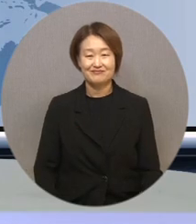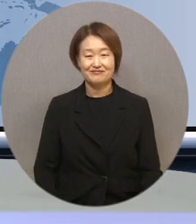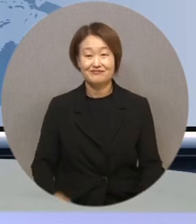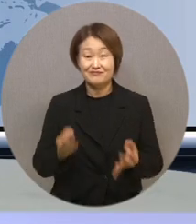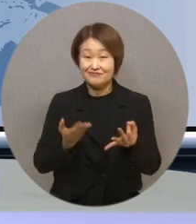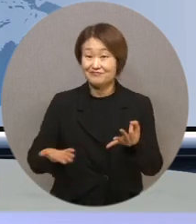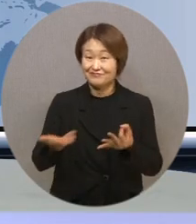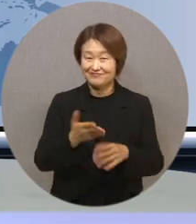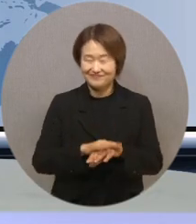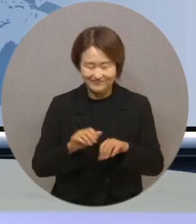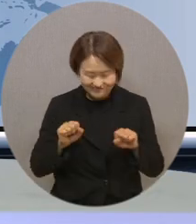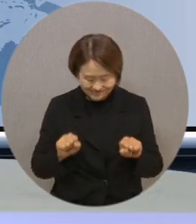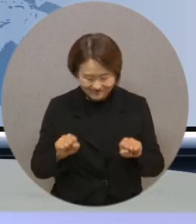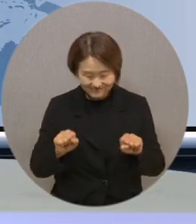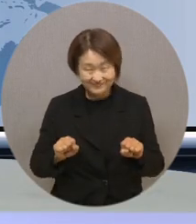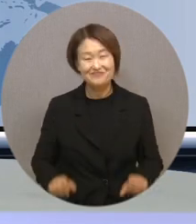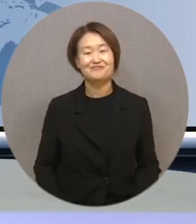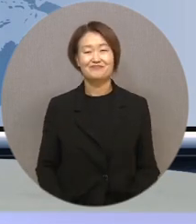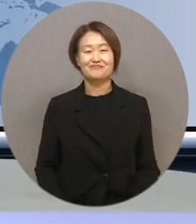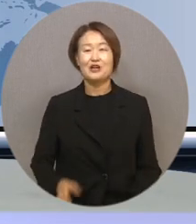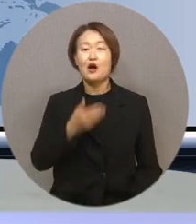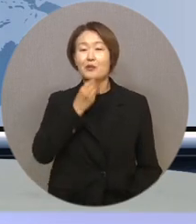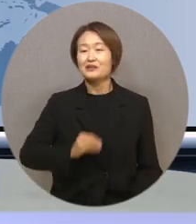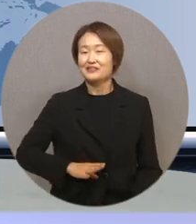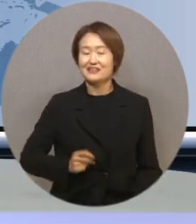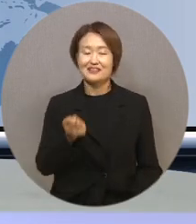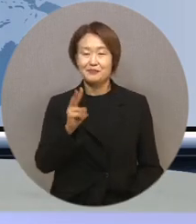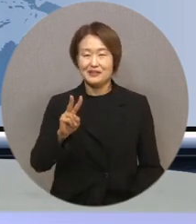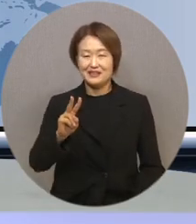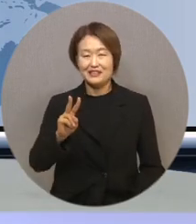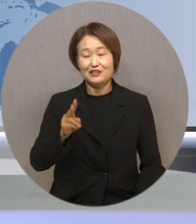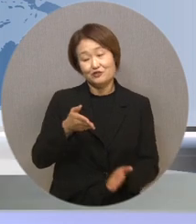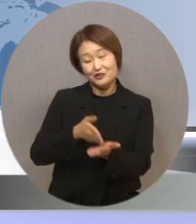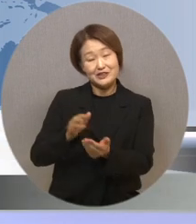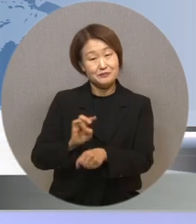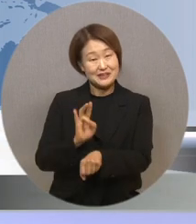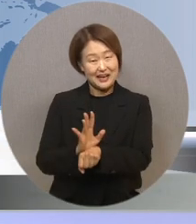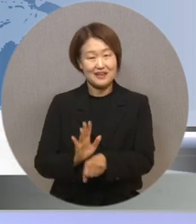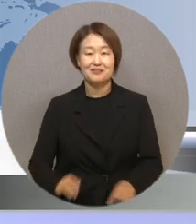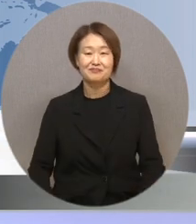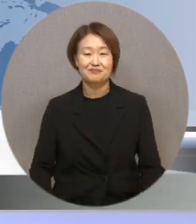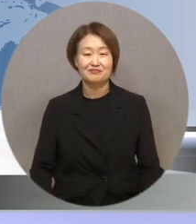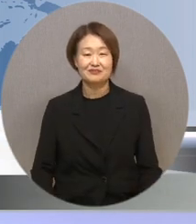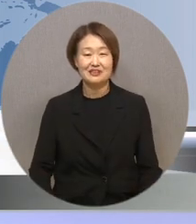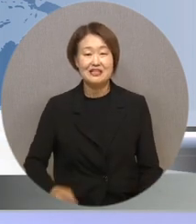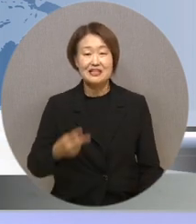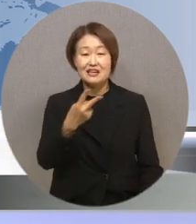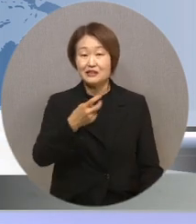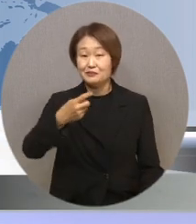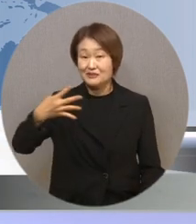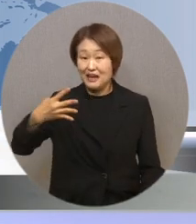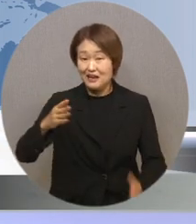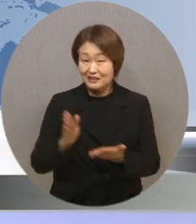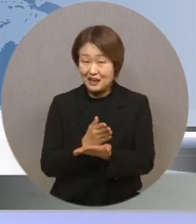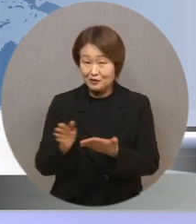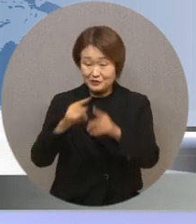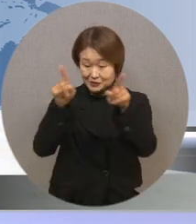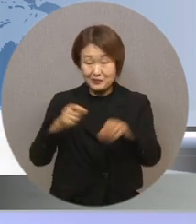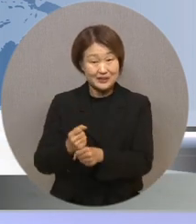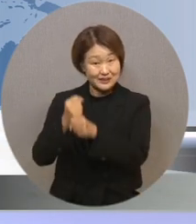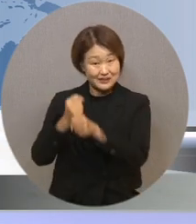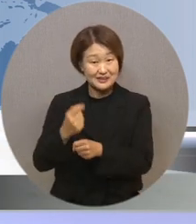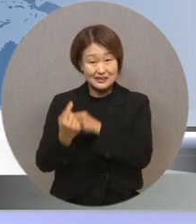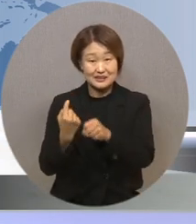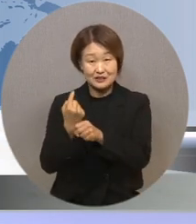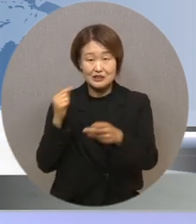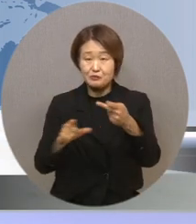시청자 여러분 안녕하십니까? WBC 복지TV 뉴스 24입니다. 희망 2024 나눔 캠페인이 지난해